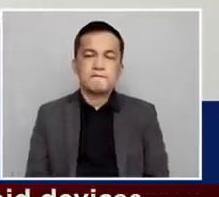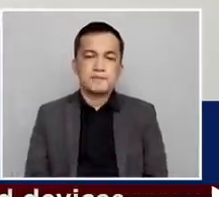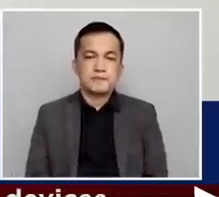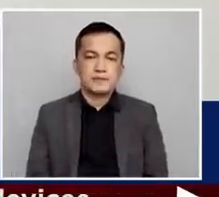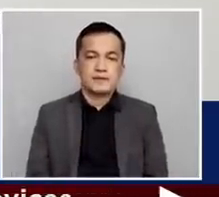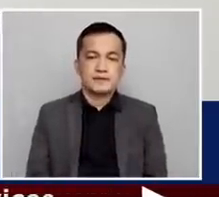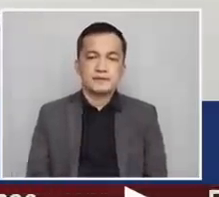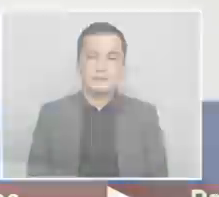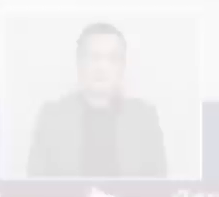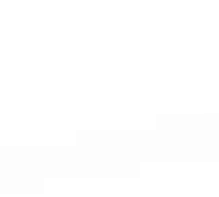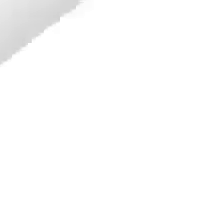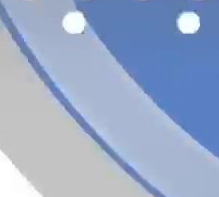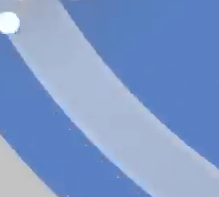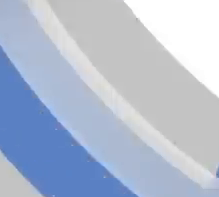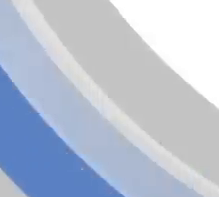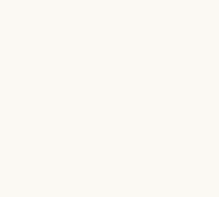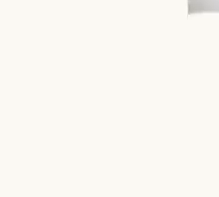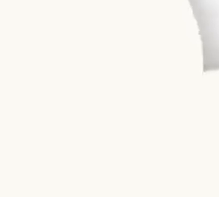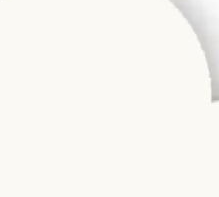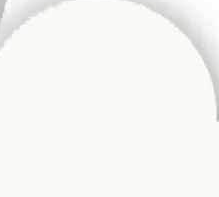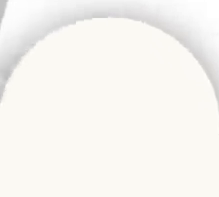News.